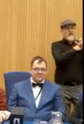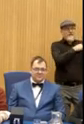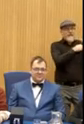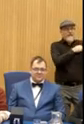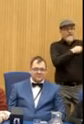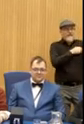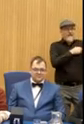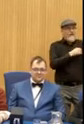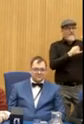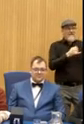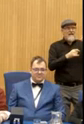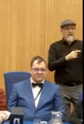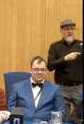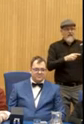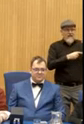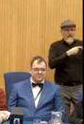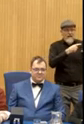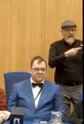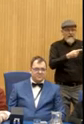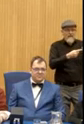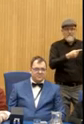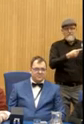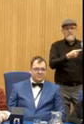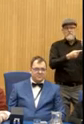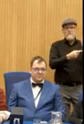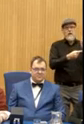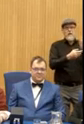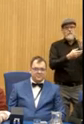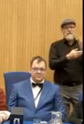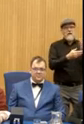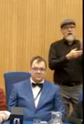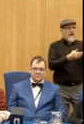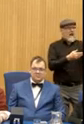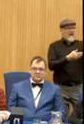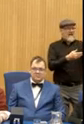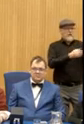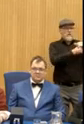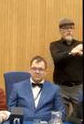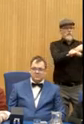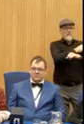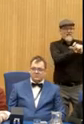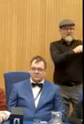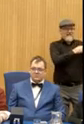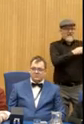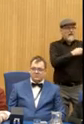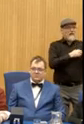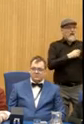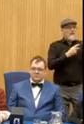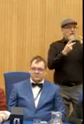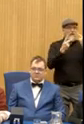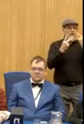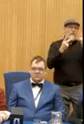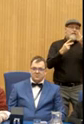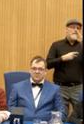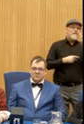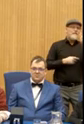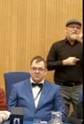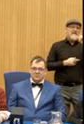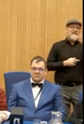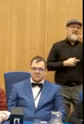virtuelle Simulationsbrille. Man sagt auch VR dazu. Sie ermöglicht